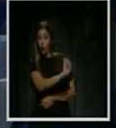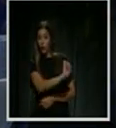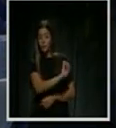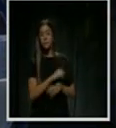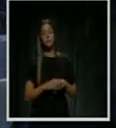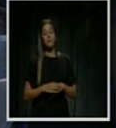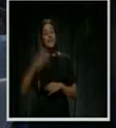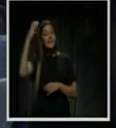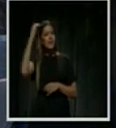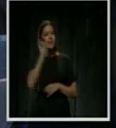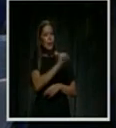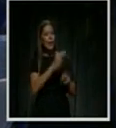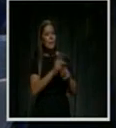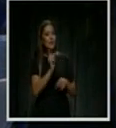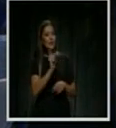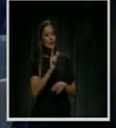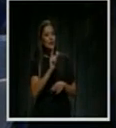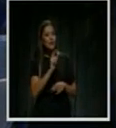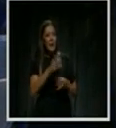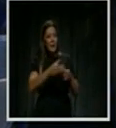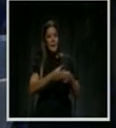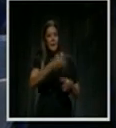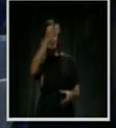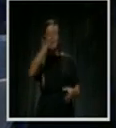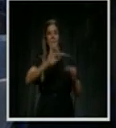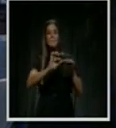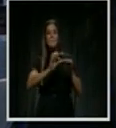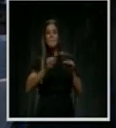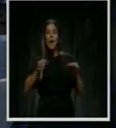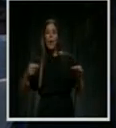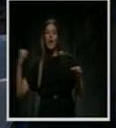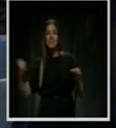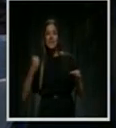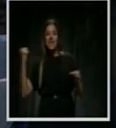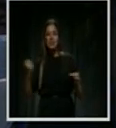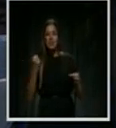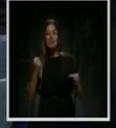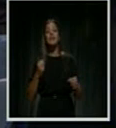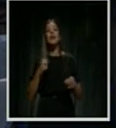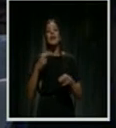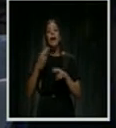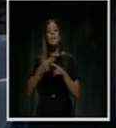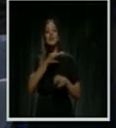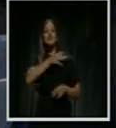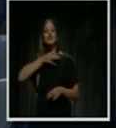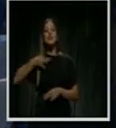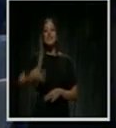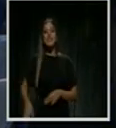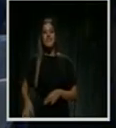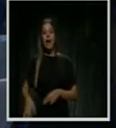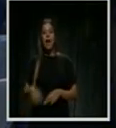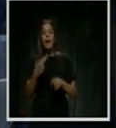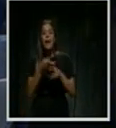tagħkom ipprivatizza il-power station f'pajjiżna. Power station ċiniża ma' l-elektrogas illi inti taf illi